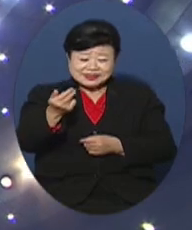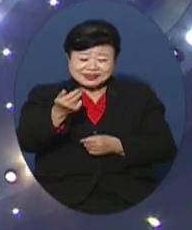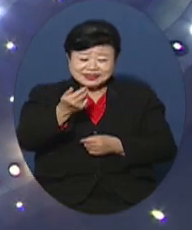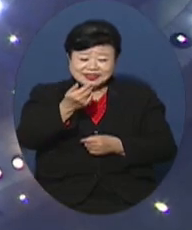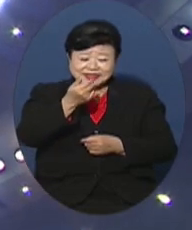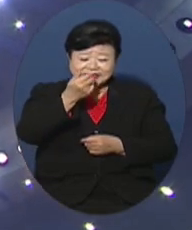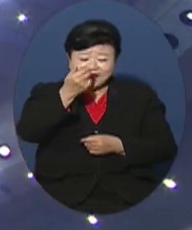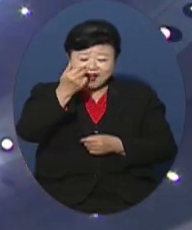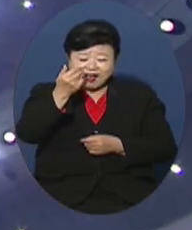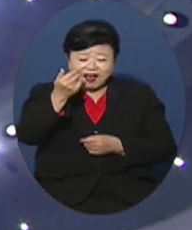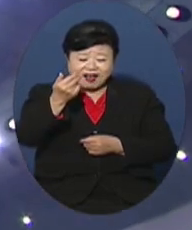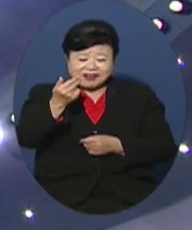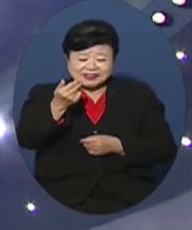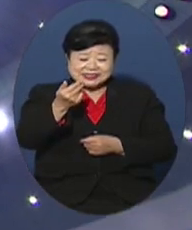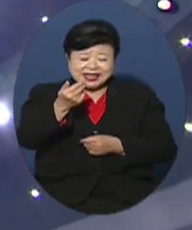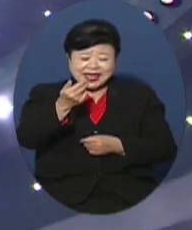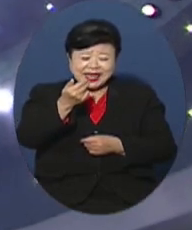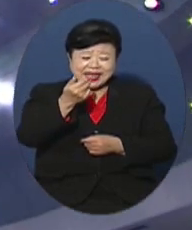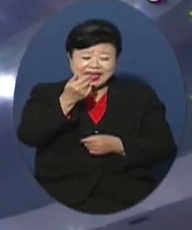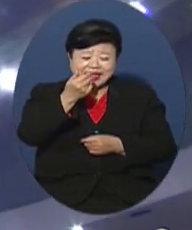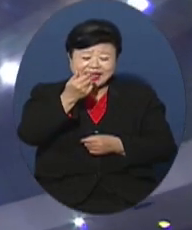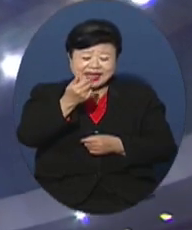주시는